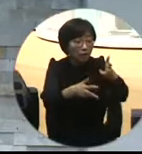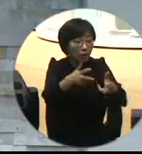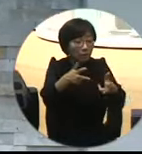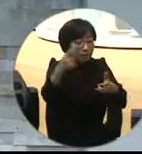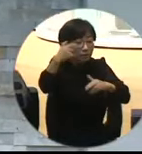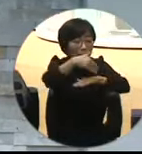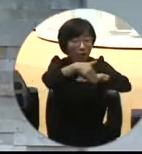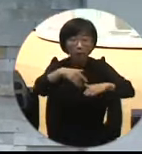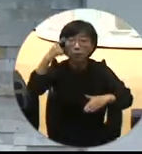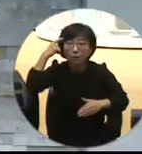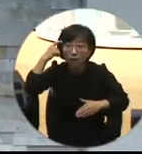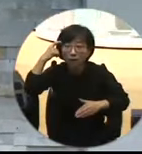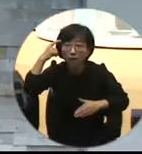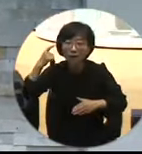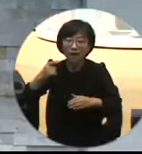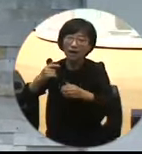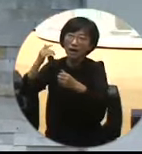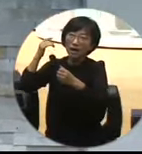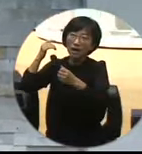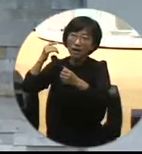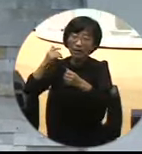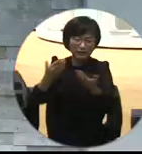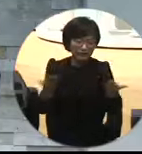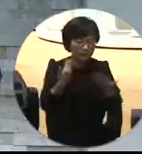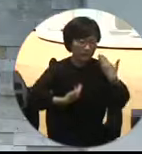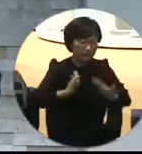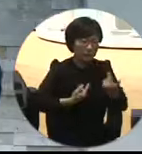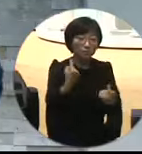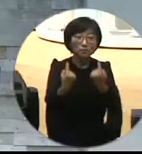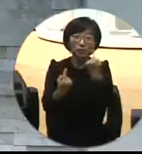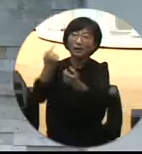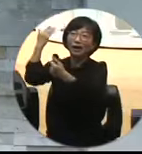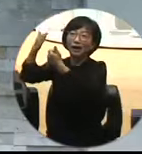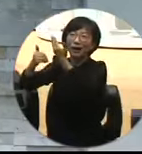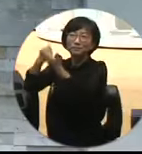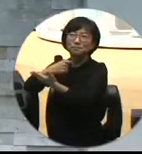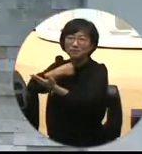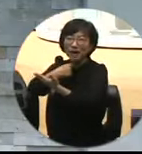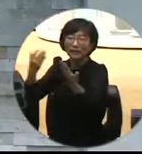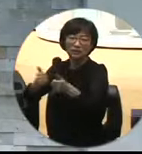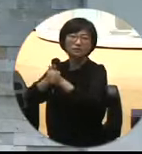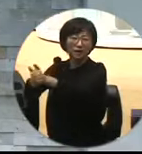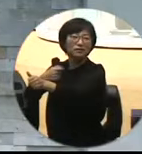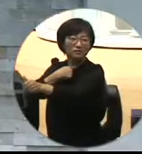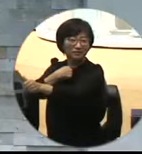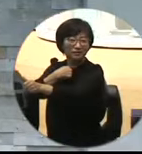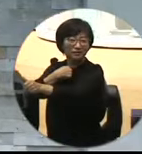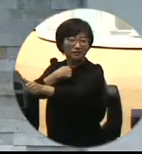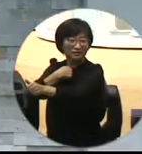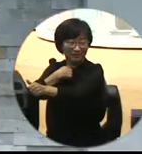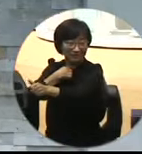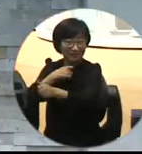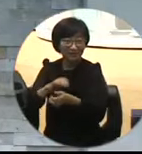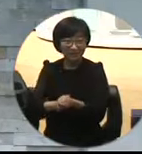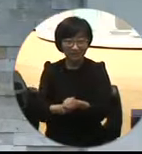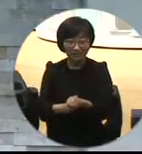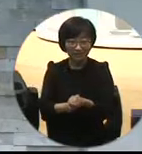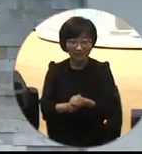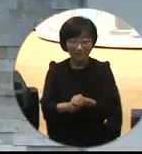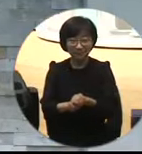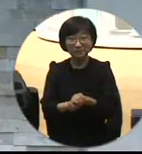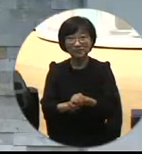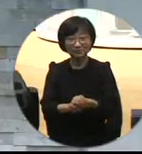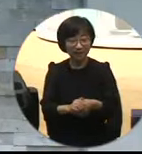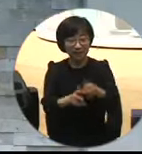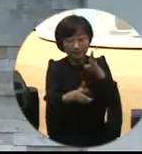그거였어요. 그 다음에 사업하면서 하나님 앞에 하나님이 원하는 것이 이 초점이 이 생명권이기 때문에 사업의